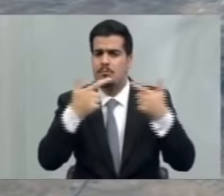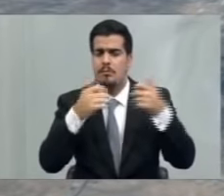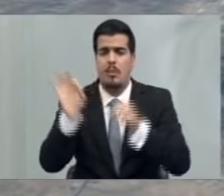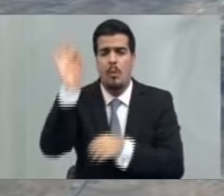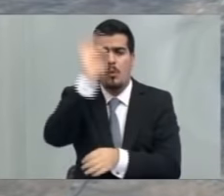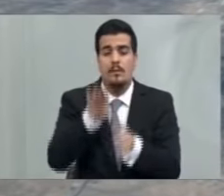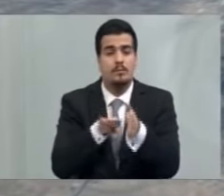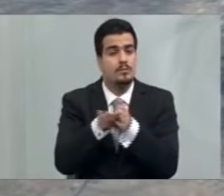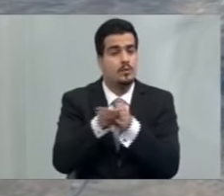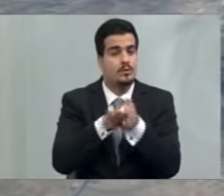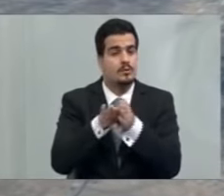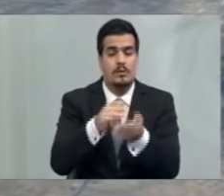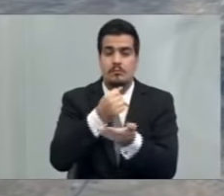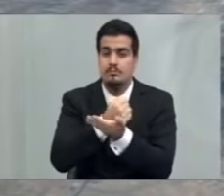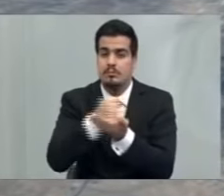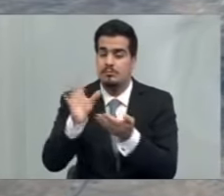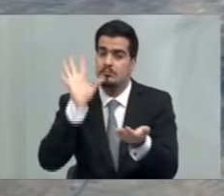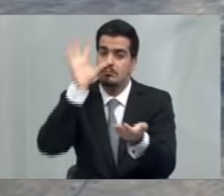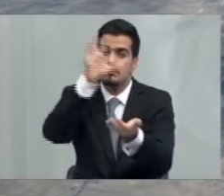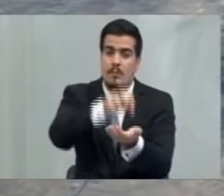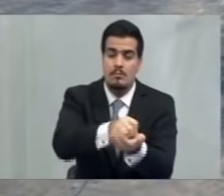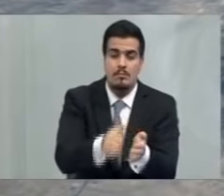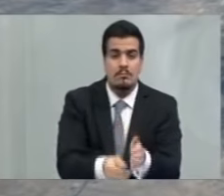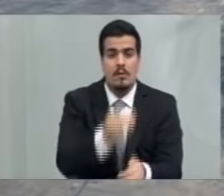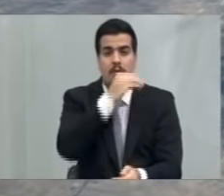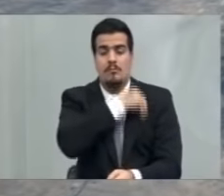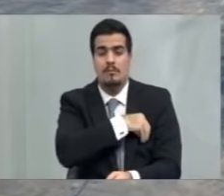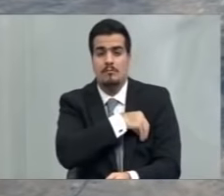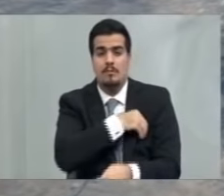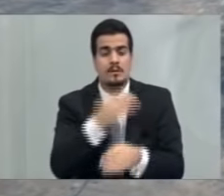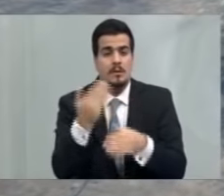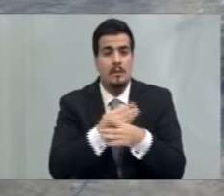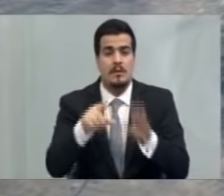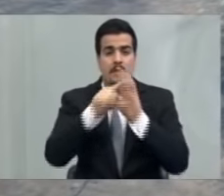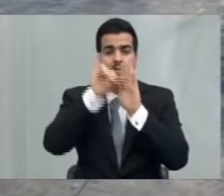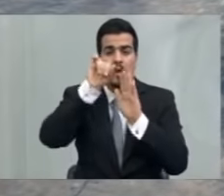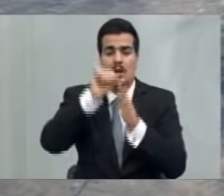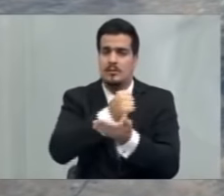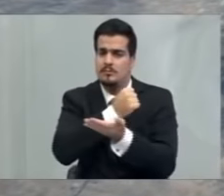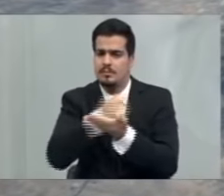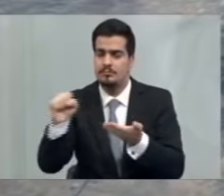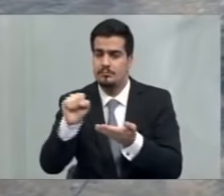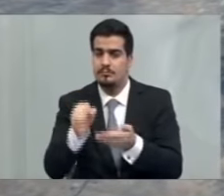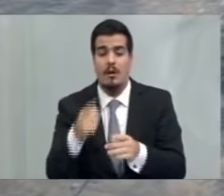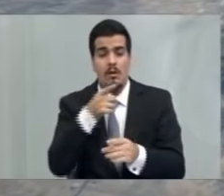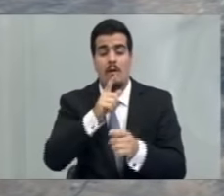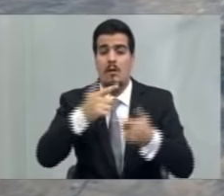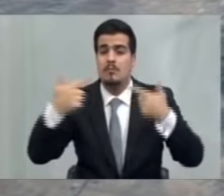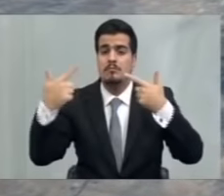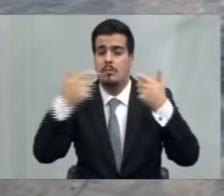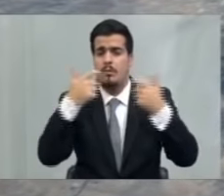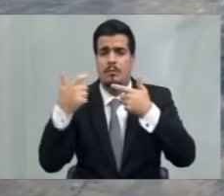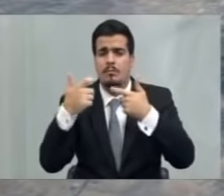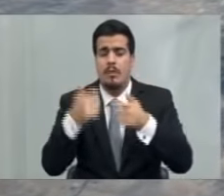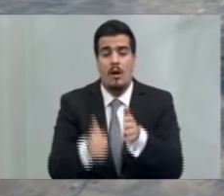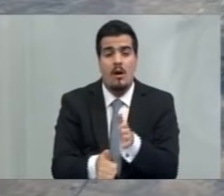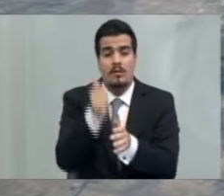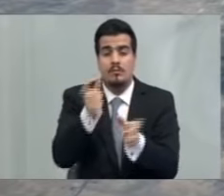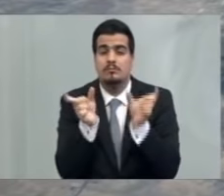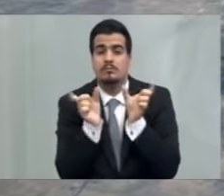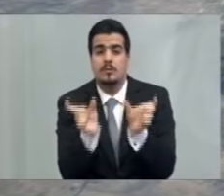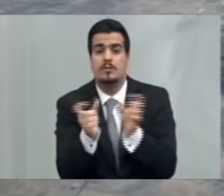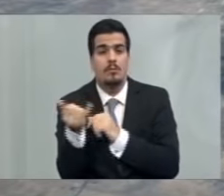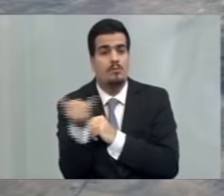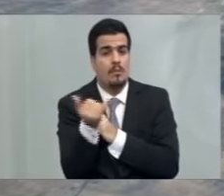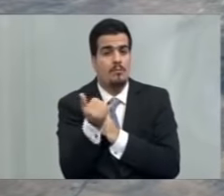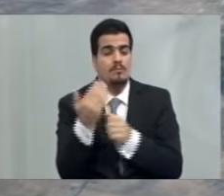الموصل وتحرير كل الأراضي العراقية من تنظيم داعش الإرهابي. تلك المعركة التي انتهت بالسيطرة الكاملة